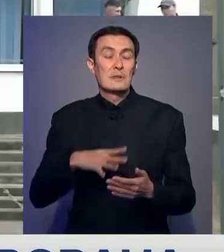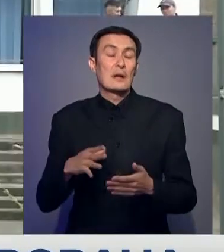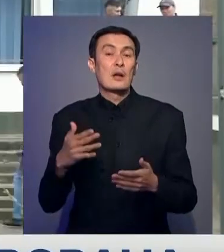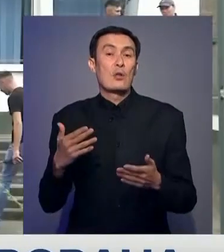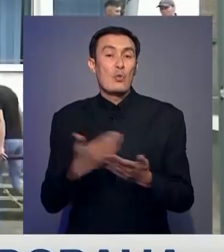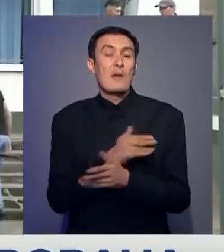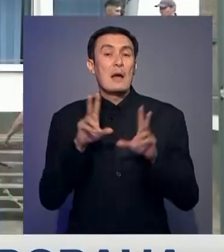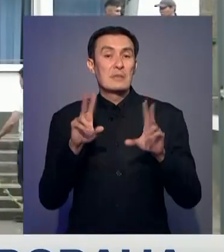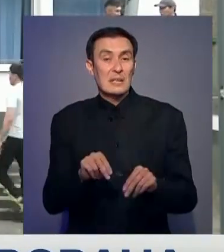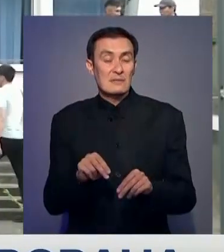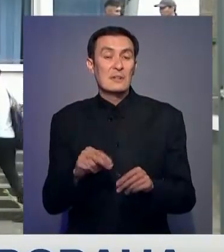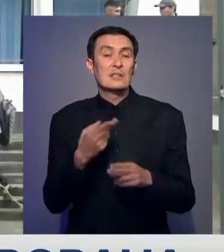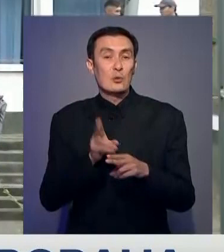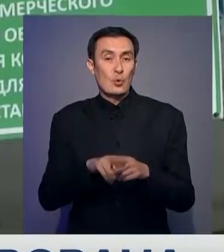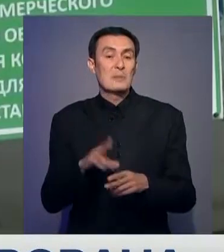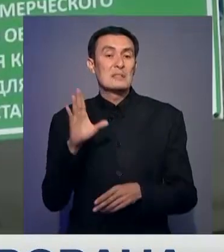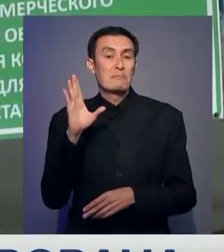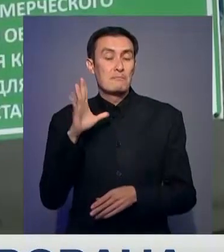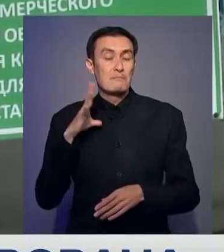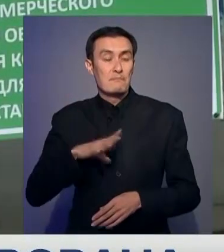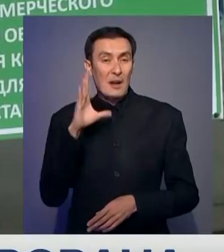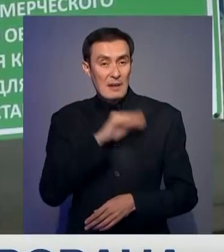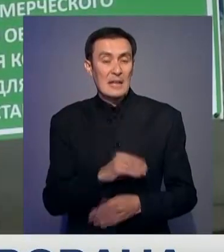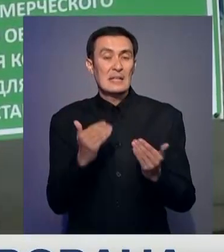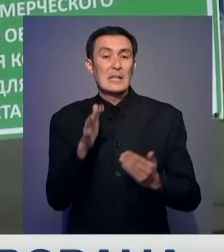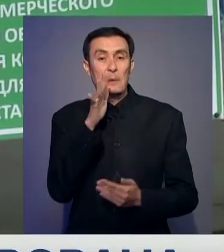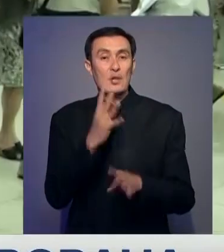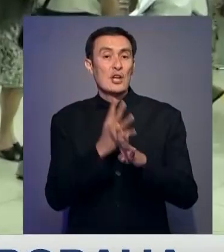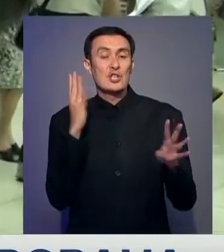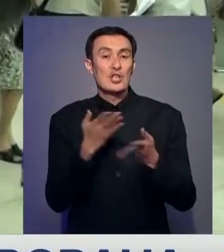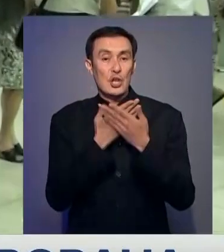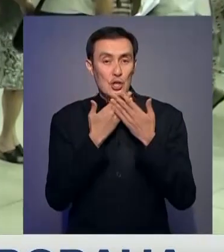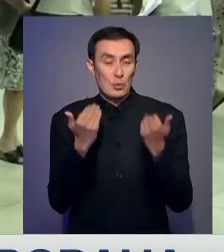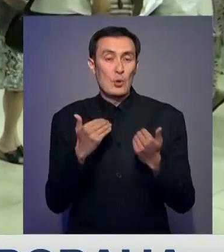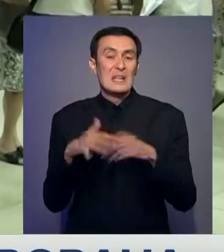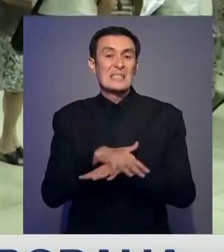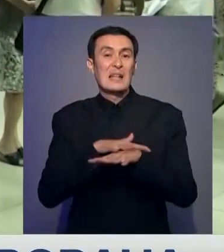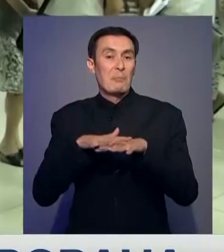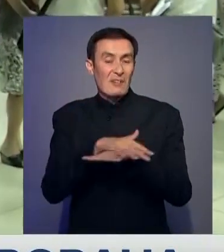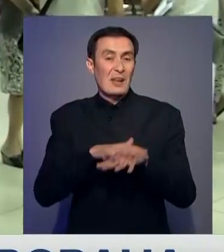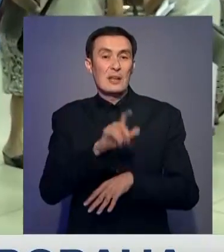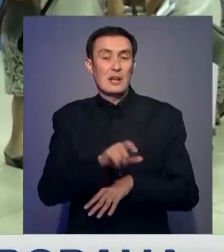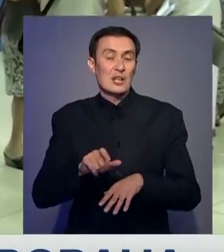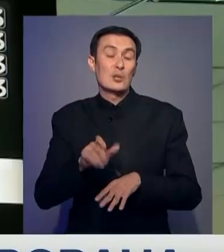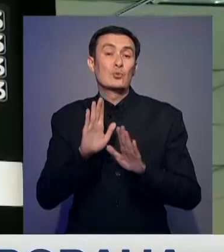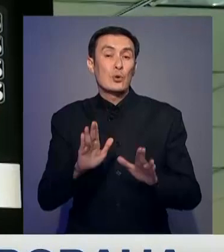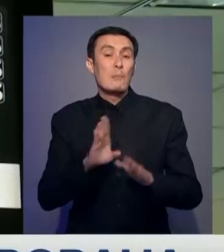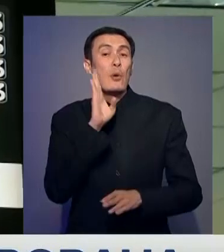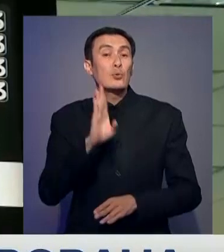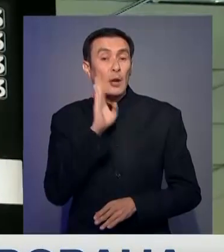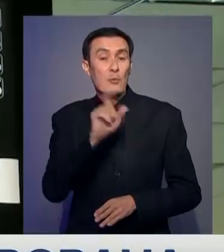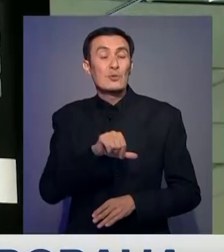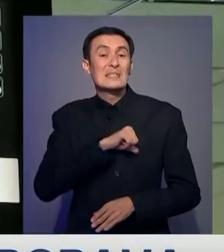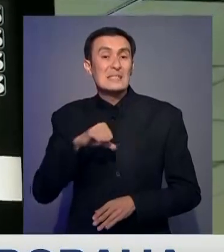новые обязательства, с которыми справляется. На данный момент очередей нет. Столпотворение граждан происходит только по утрам.